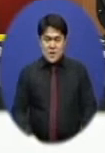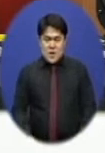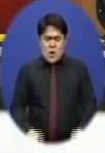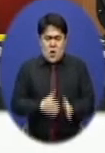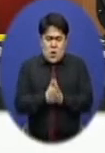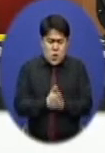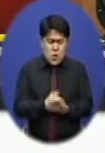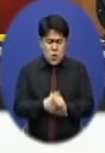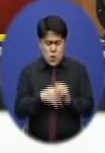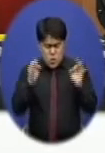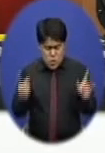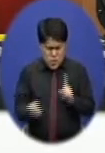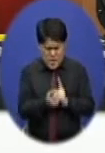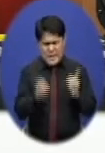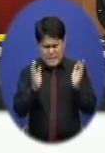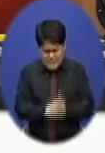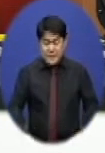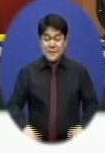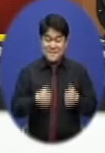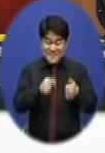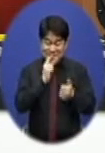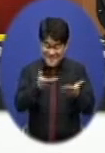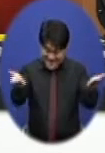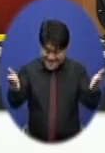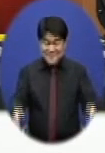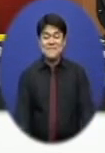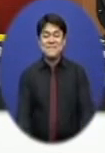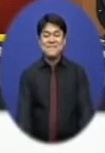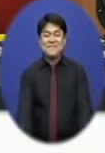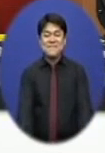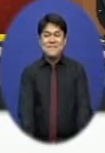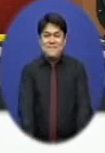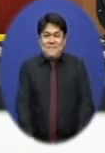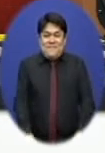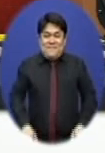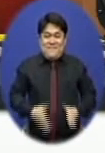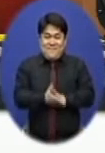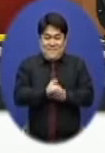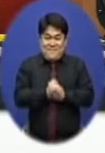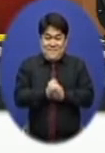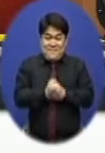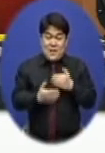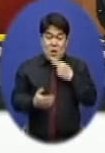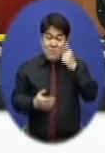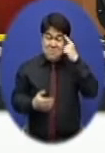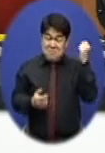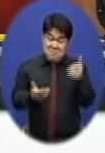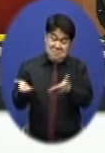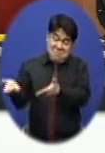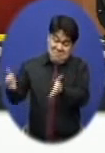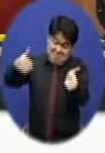너무 오랜만이 됐어요. 아이고, 인사하세요. 이렇게 반가운데, 이효정 씨하고. 저는 없다 생각하고요.